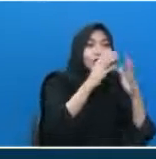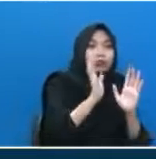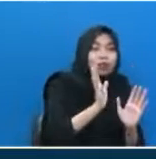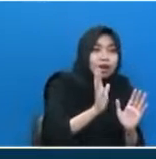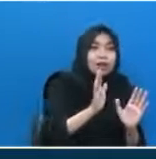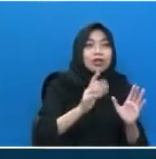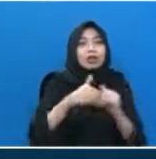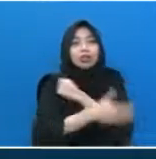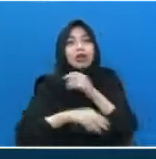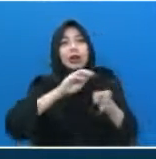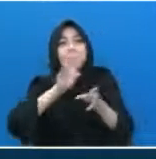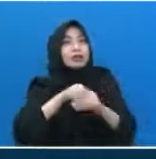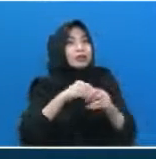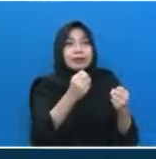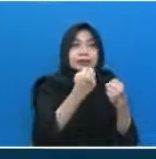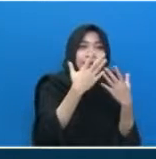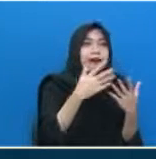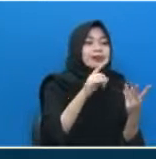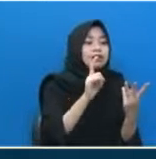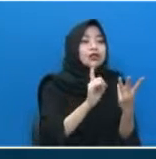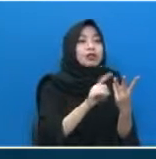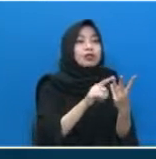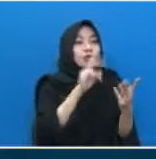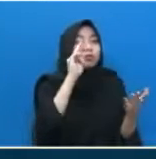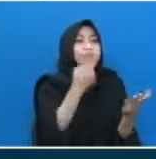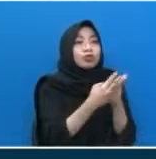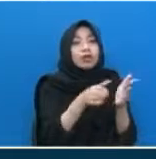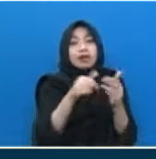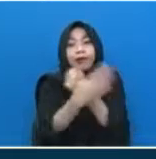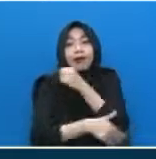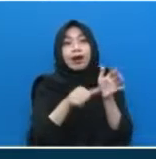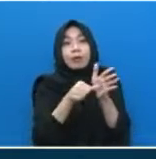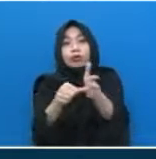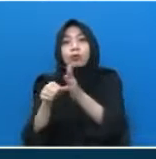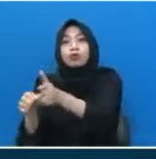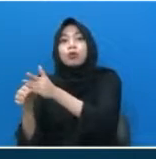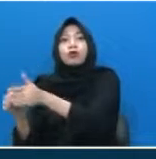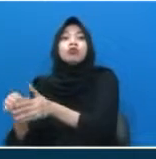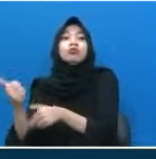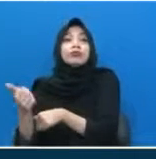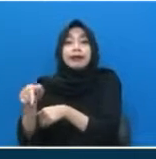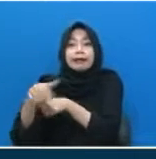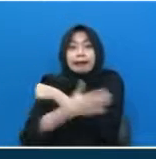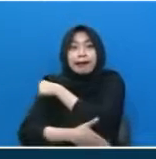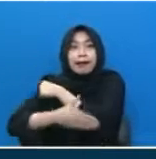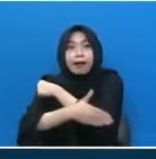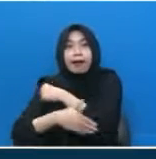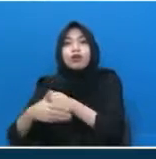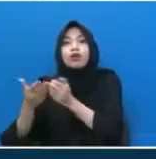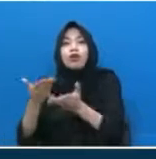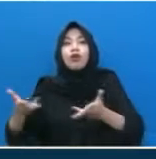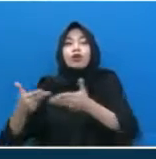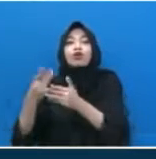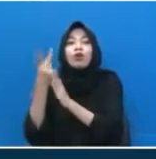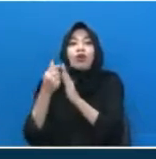partisipasinya juga sudah jelas dan sudah terbukti bisa menyelamatkan kondisi keuangan baik secara